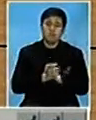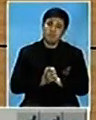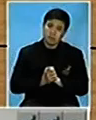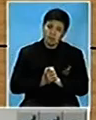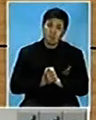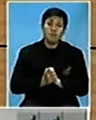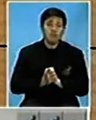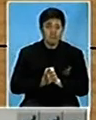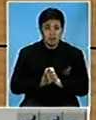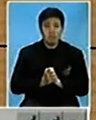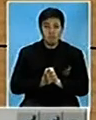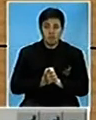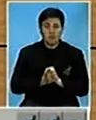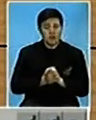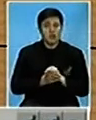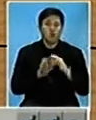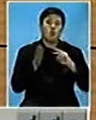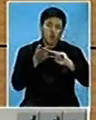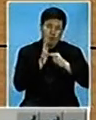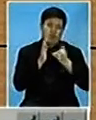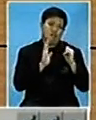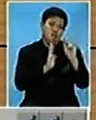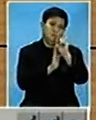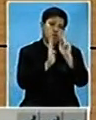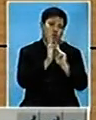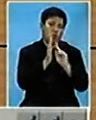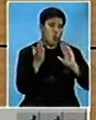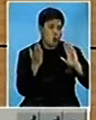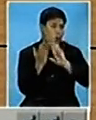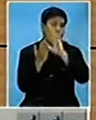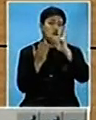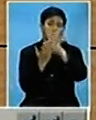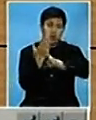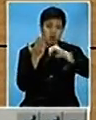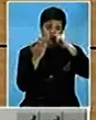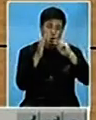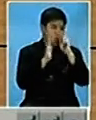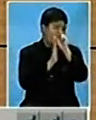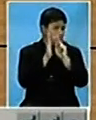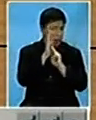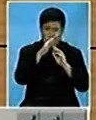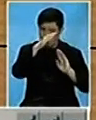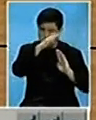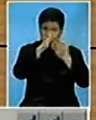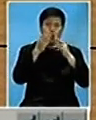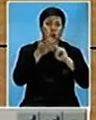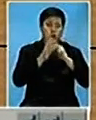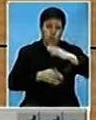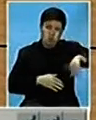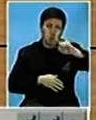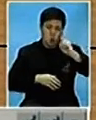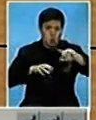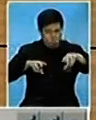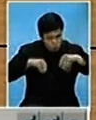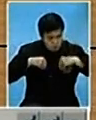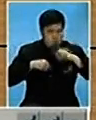เพราะฉะนั้นนี่คือกติกาของประเทศครับคือกฎหมายสูงสุดคือสิ่งที่ต้องยอมรับว่ากติก